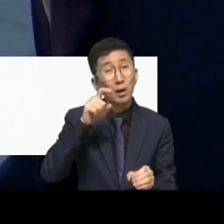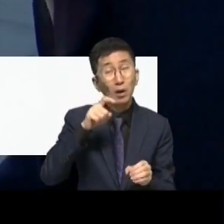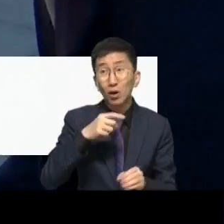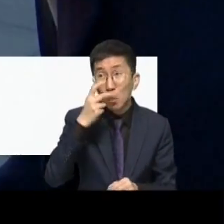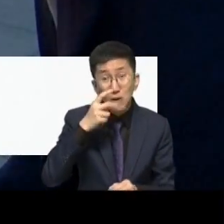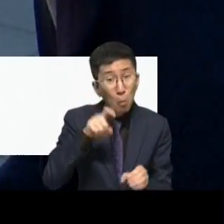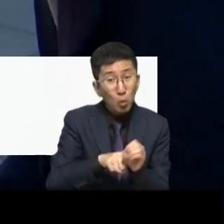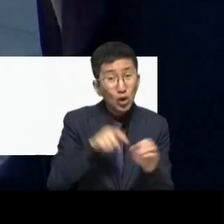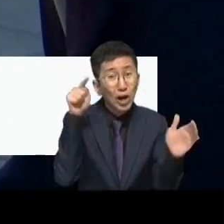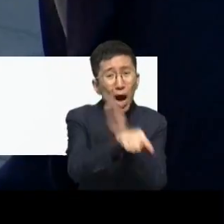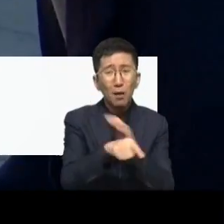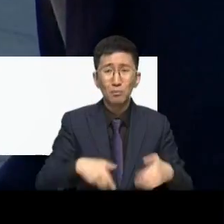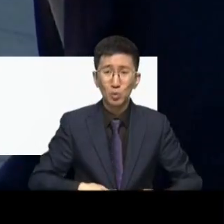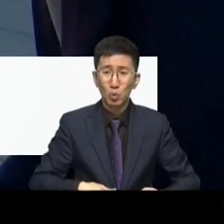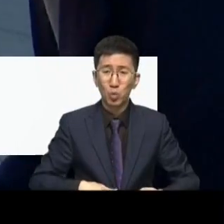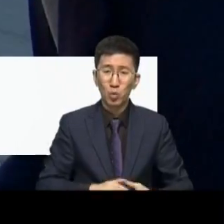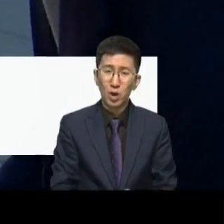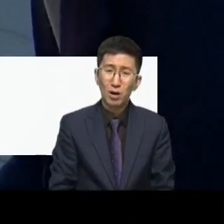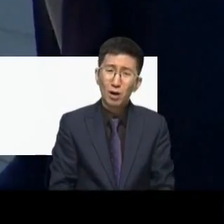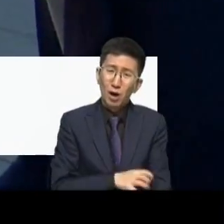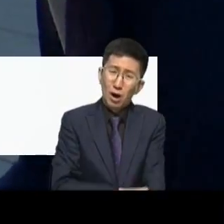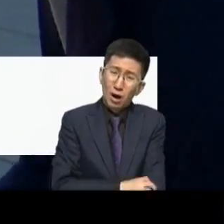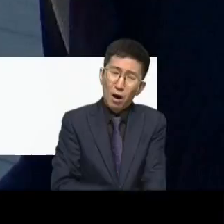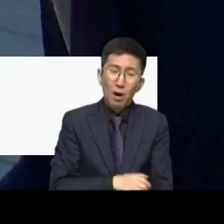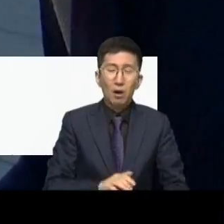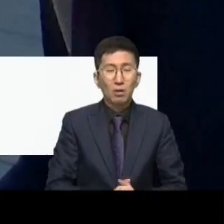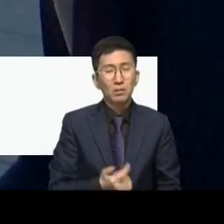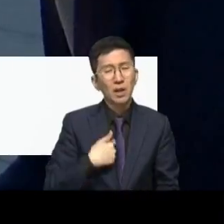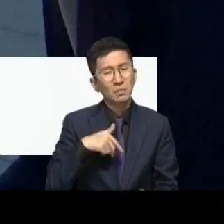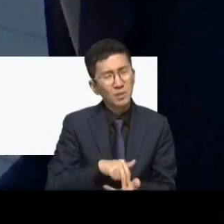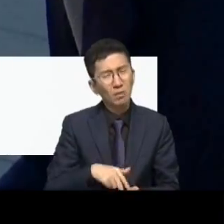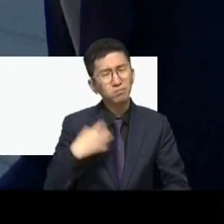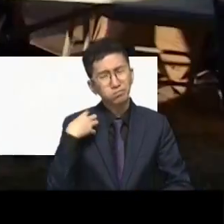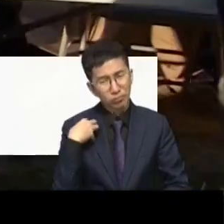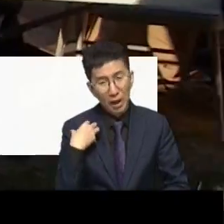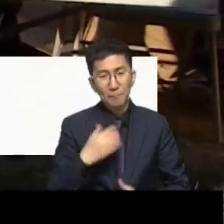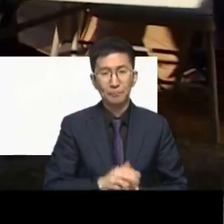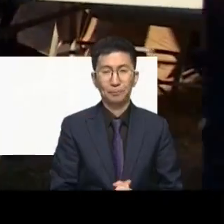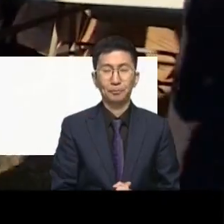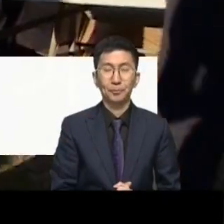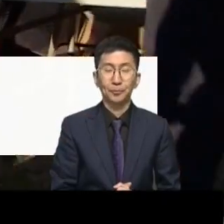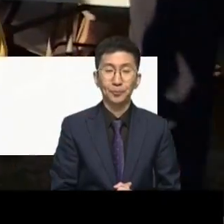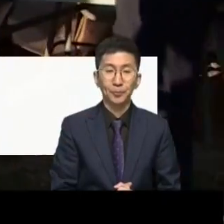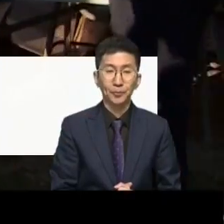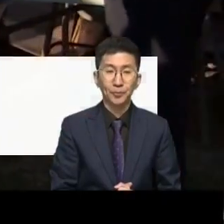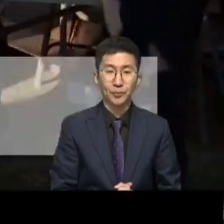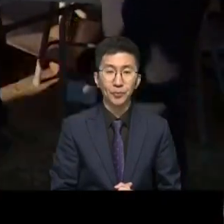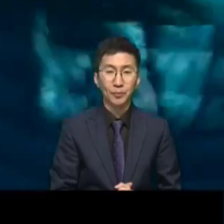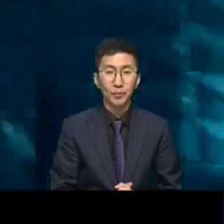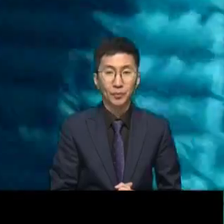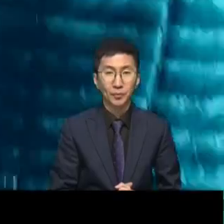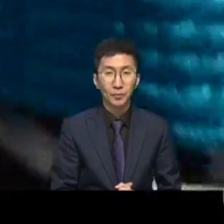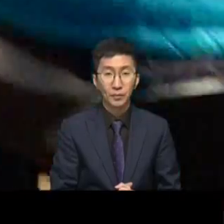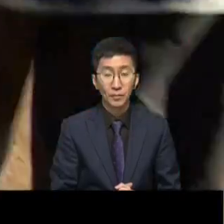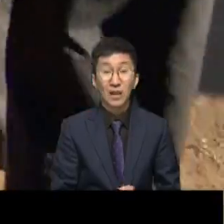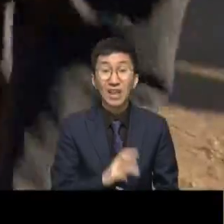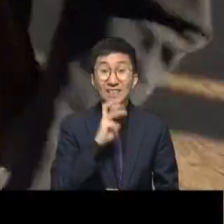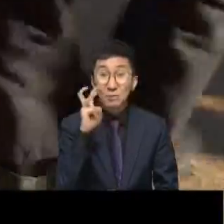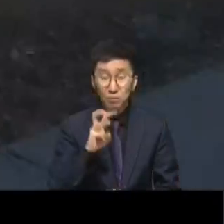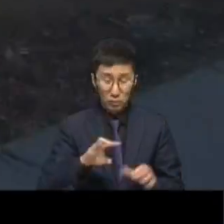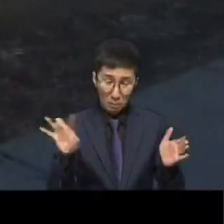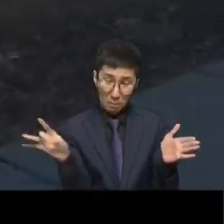tested. And a lot of the sites aren't really necessarily accessible. 30분도 안 돼 진단기